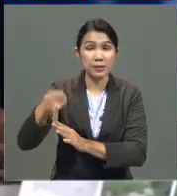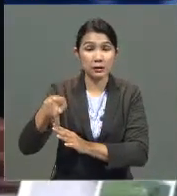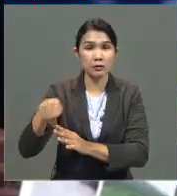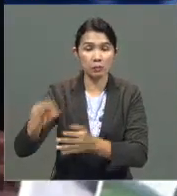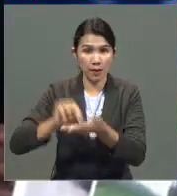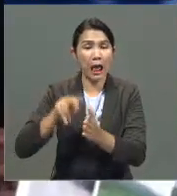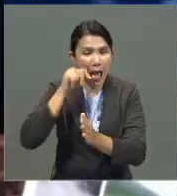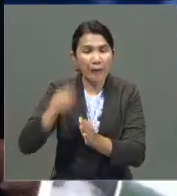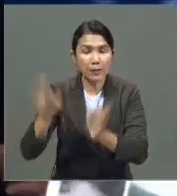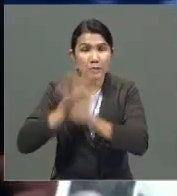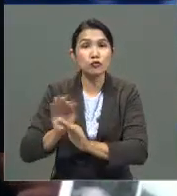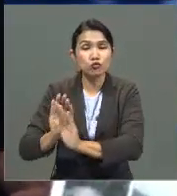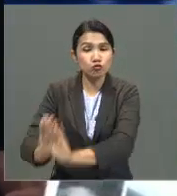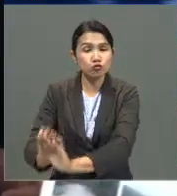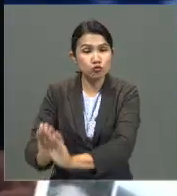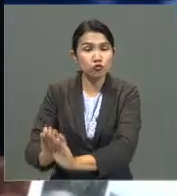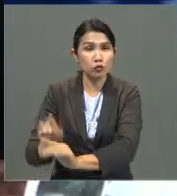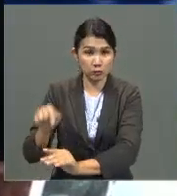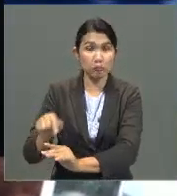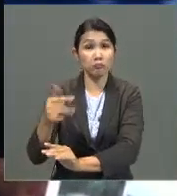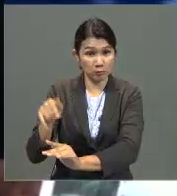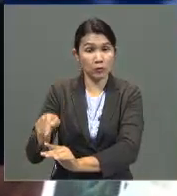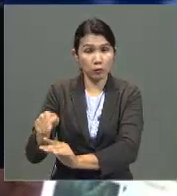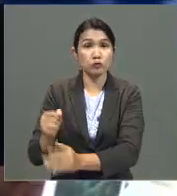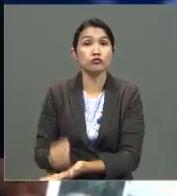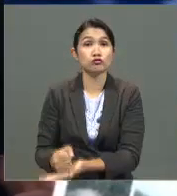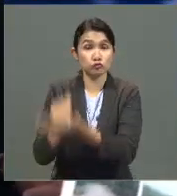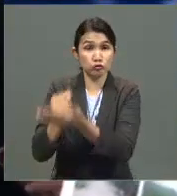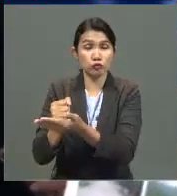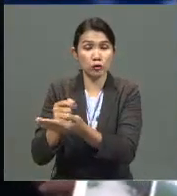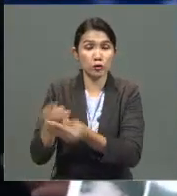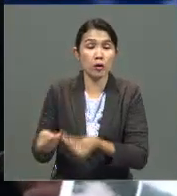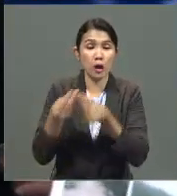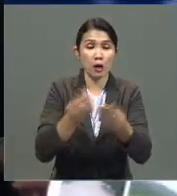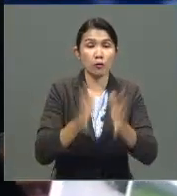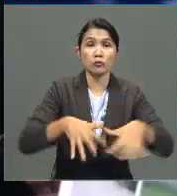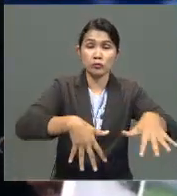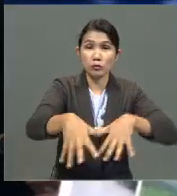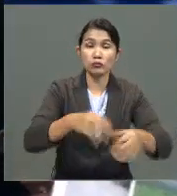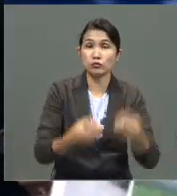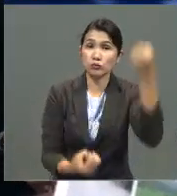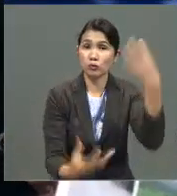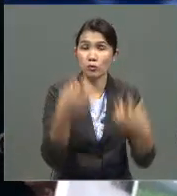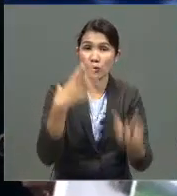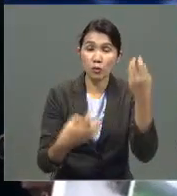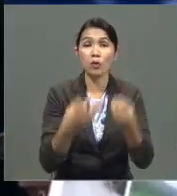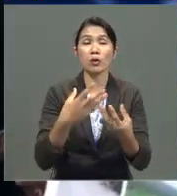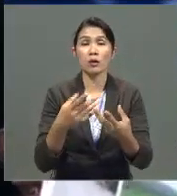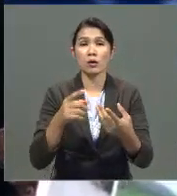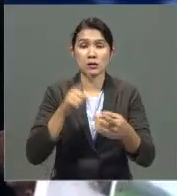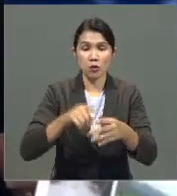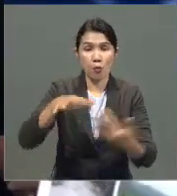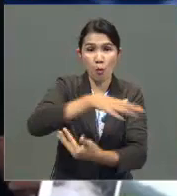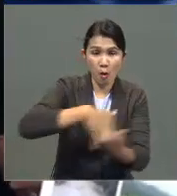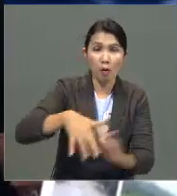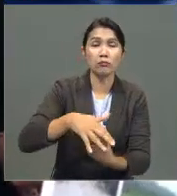ำต้นทุนให้กับพี่น้องเกษตรกรนะครับทั้งในส่วนของอุปโภคบริโภคในส่วนของรักษาสิ่งแวดล้อมนะซึ่งตร